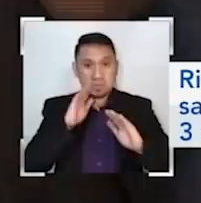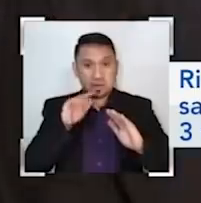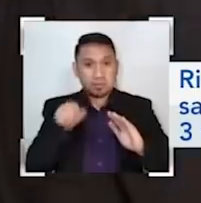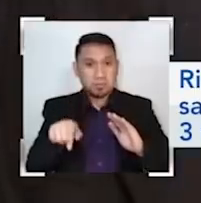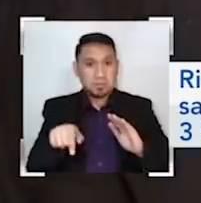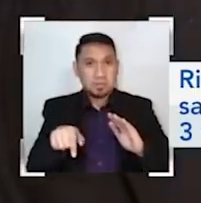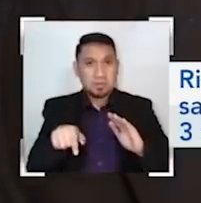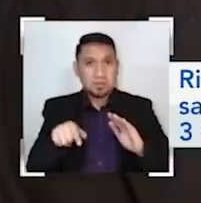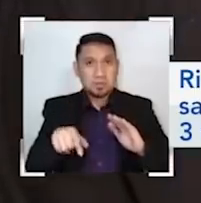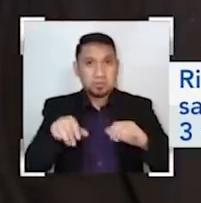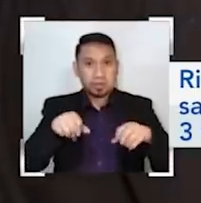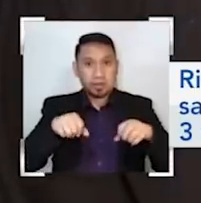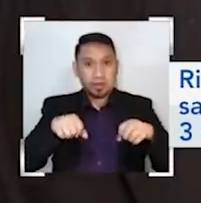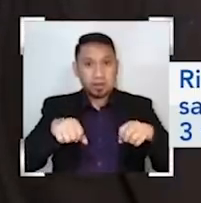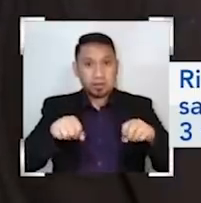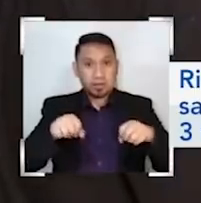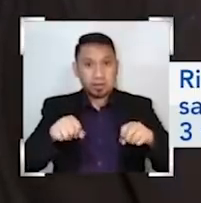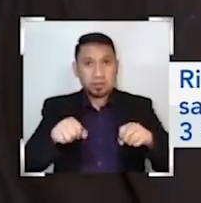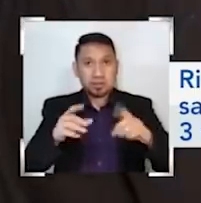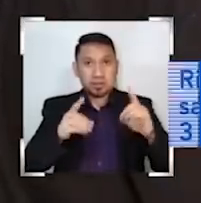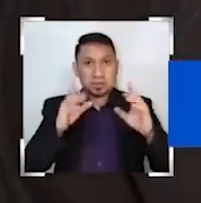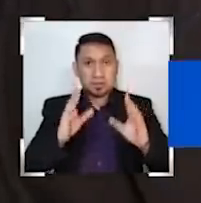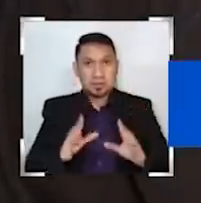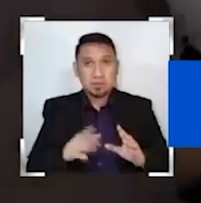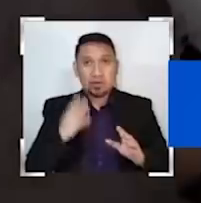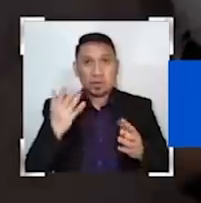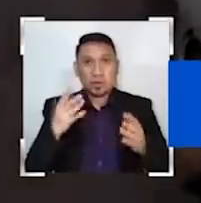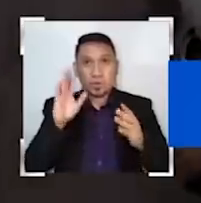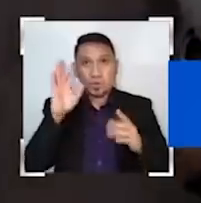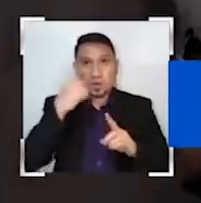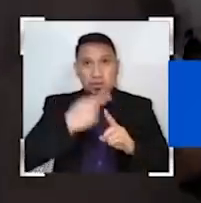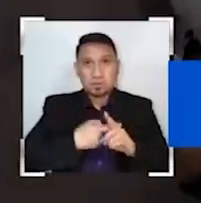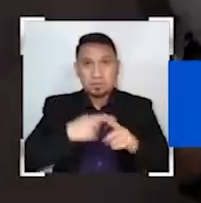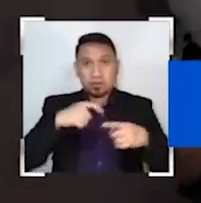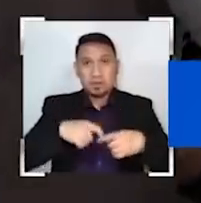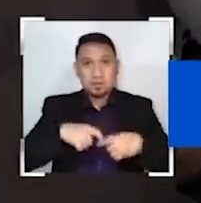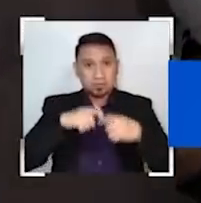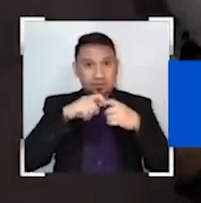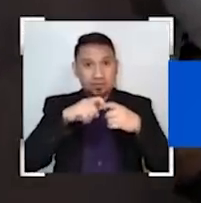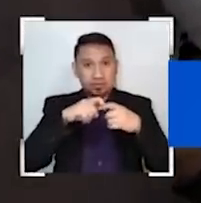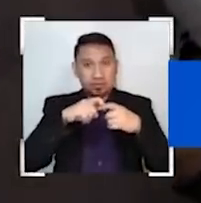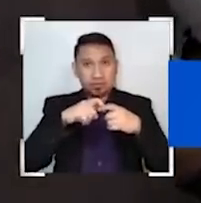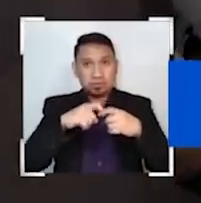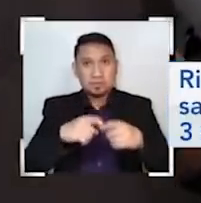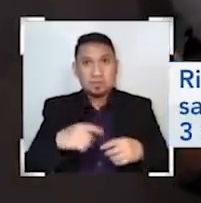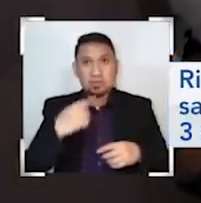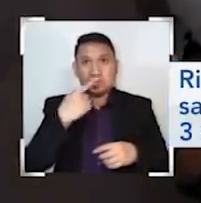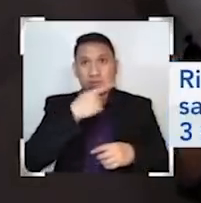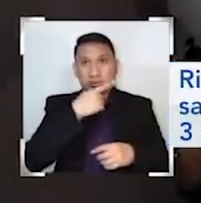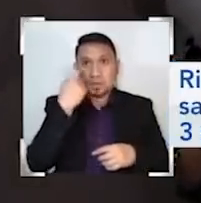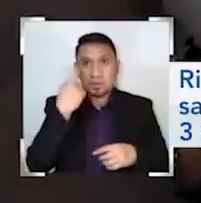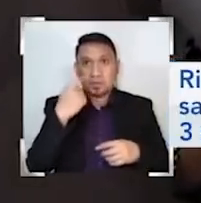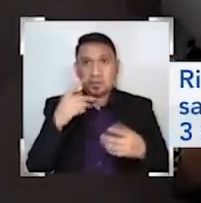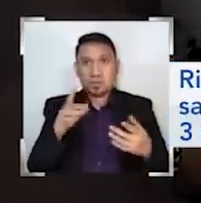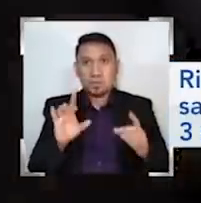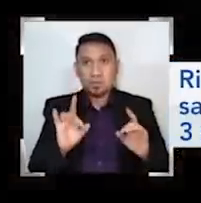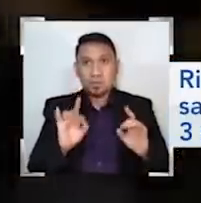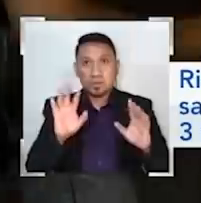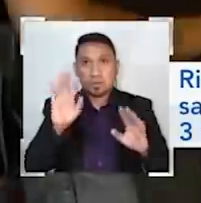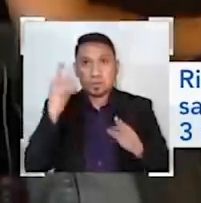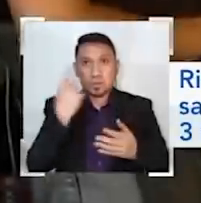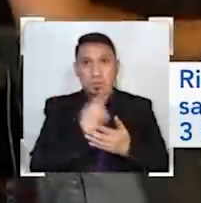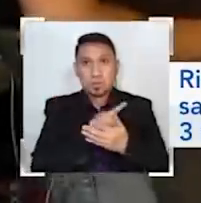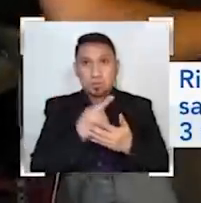driver. 1 month ko na silang sinususpindi sa ngayon, yung 3, kasi napakagaan naman ang parusa kung 1 week lang yung ibibigay